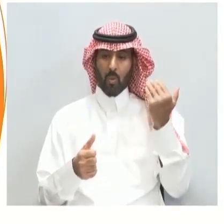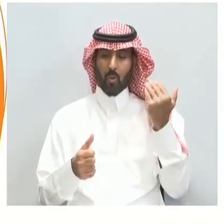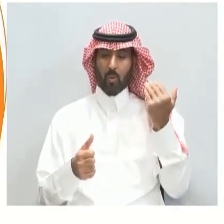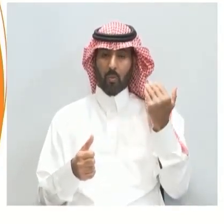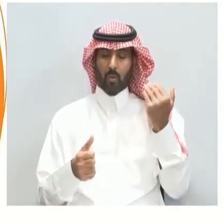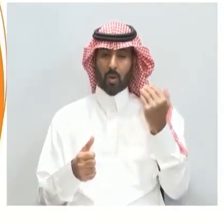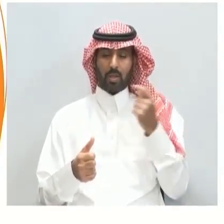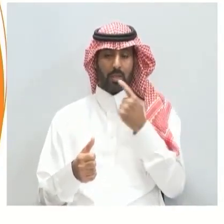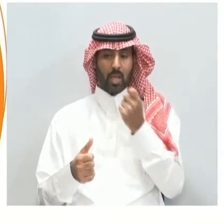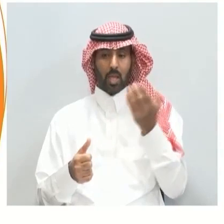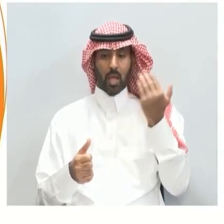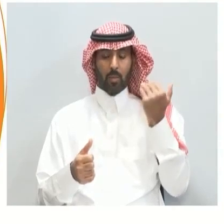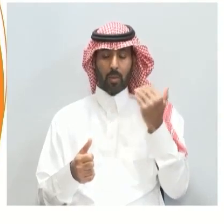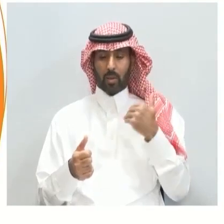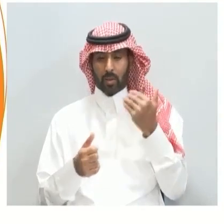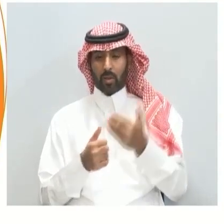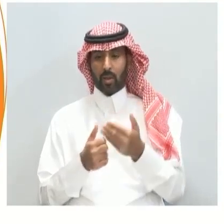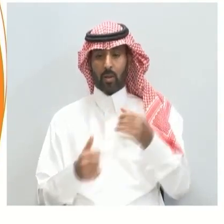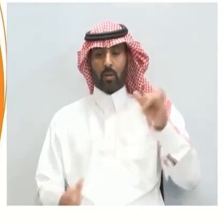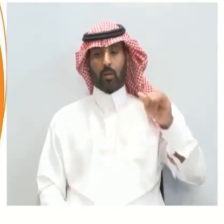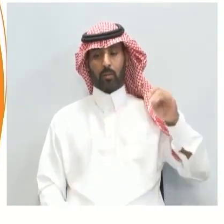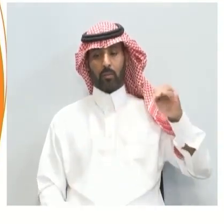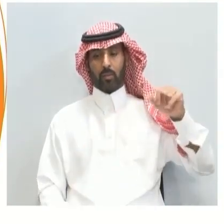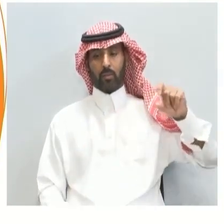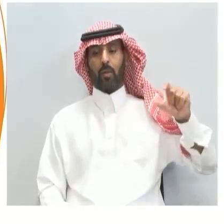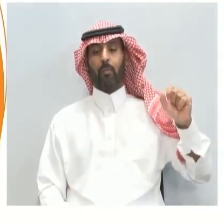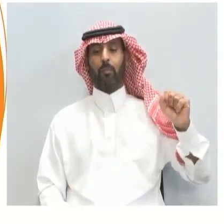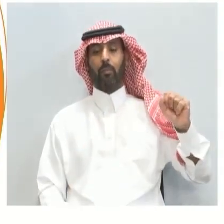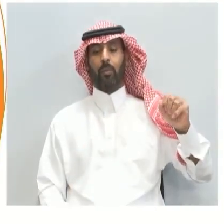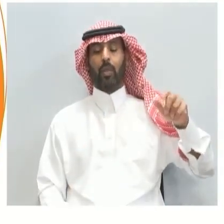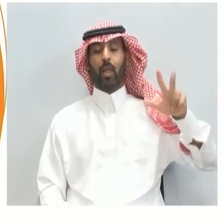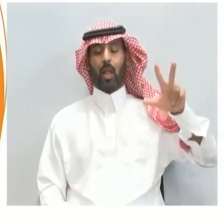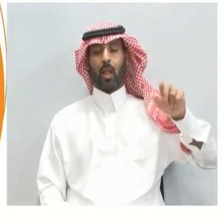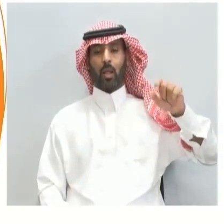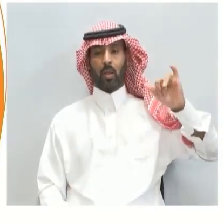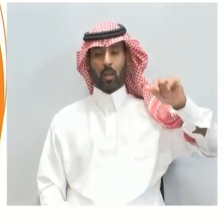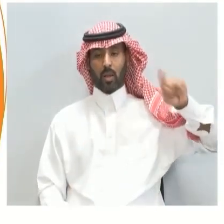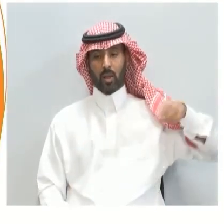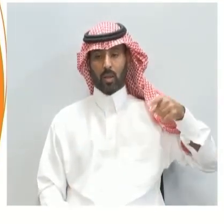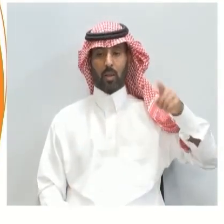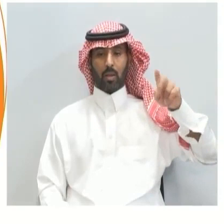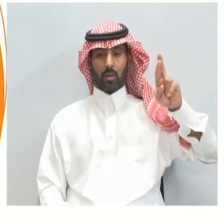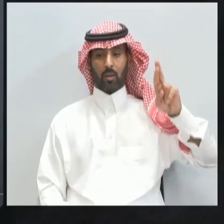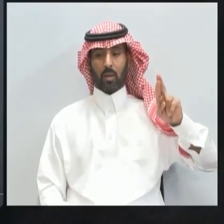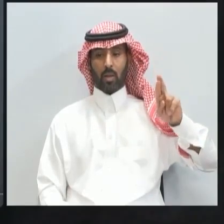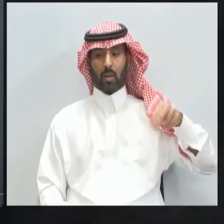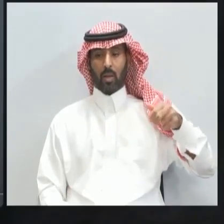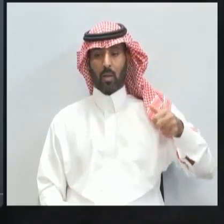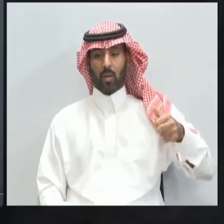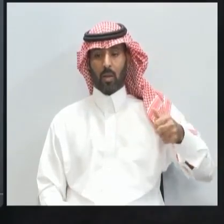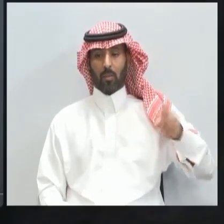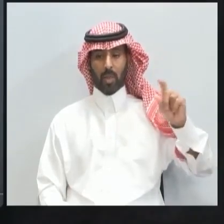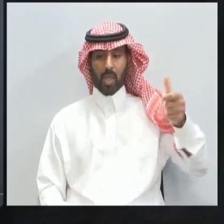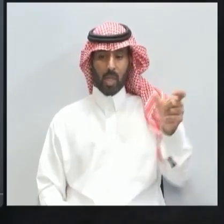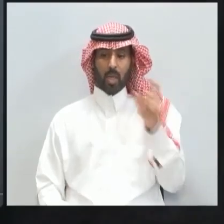قبل هذه السنه قبل ان ياتي محمد بن مرزبان رحمه الله تعالى في كتاب الحاوي كان ذلكم العلم موزع في